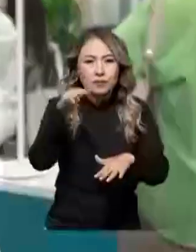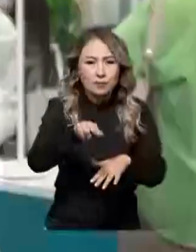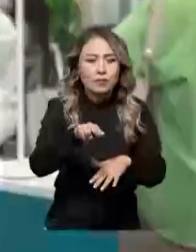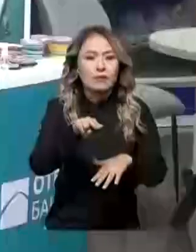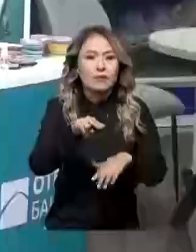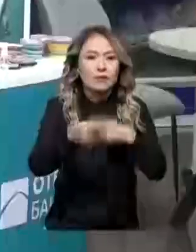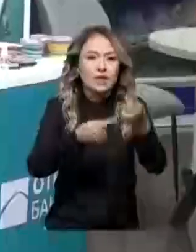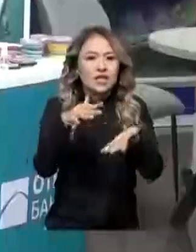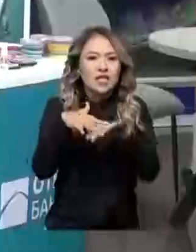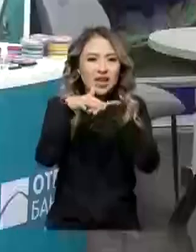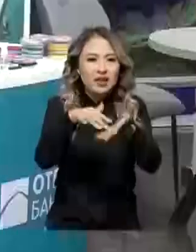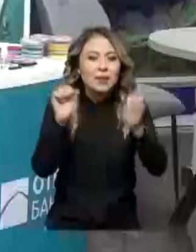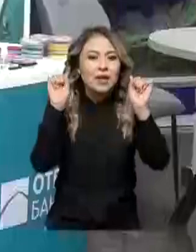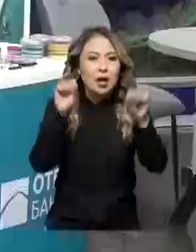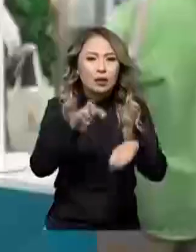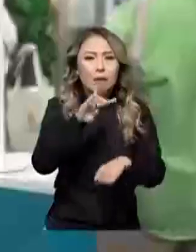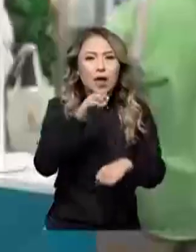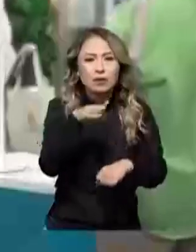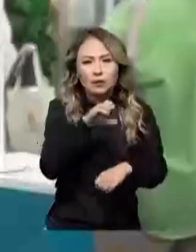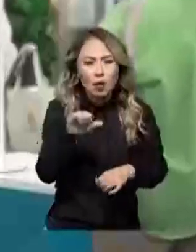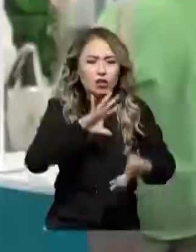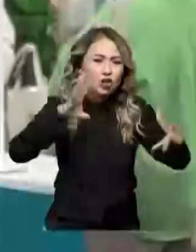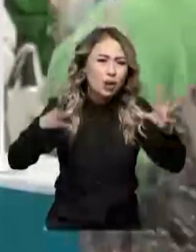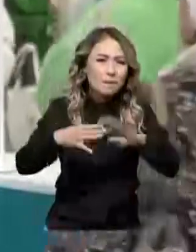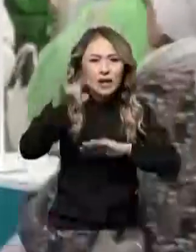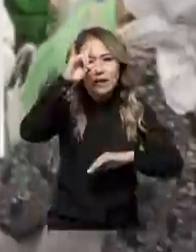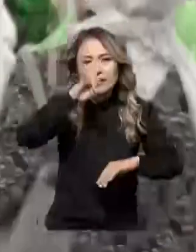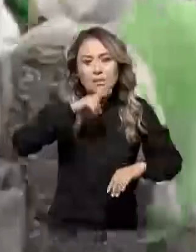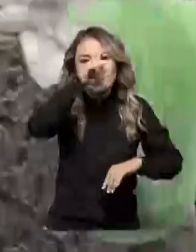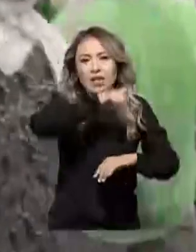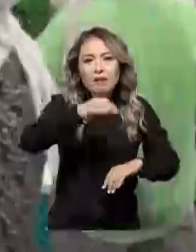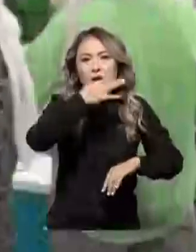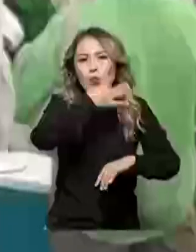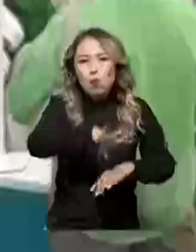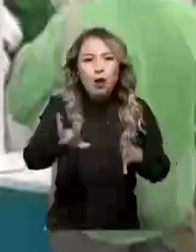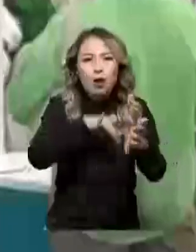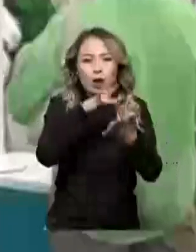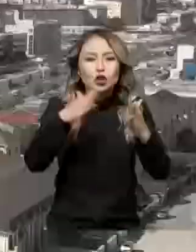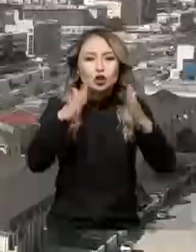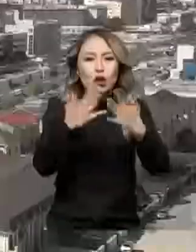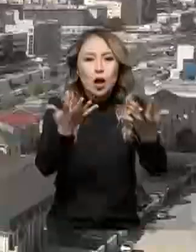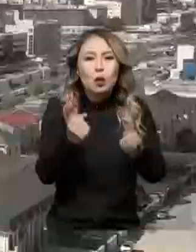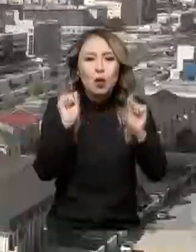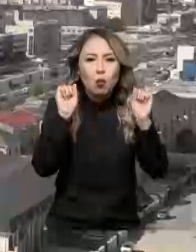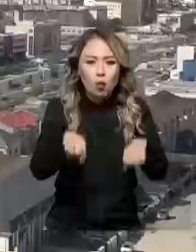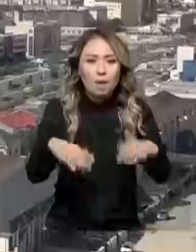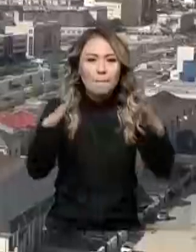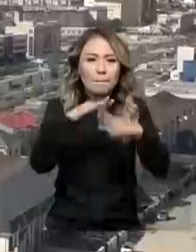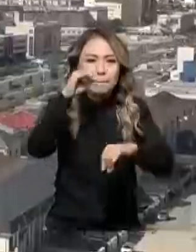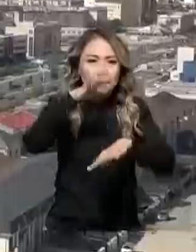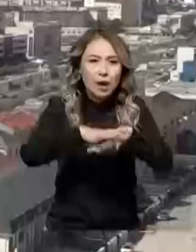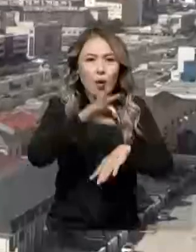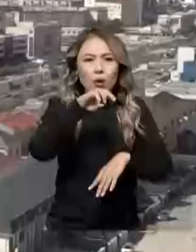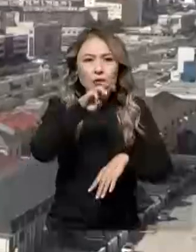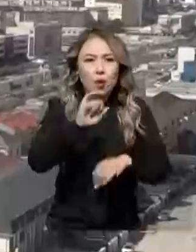кілті арқылы заявка бере алады. Маңғыстаулық болсын жалпы Қазақстан азаматы кез келген қаладан үй алуға болады. Банк өкілдері ото